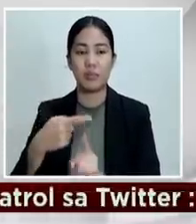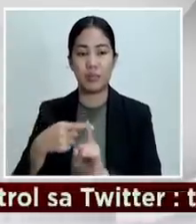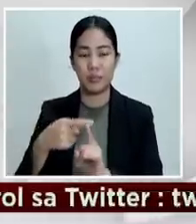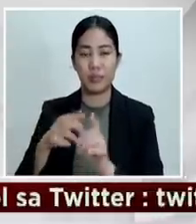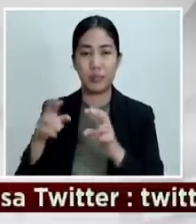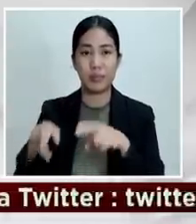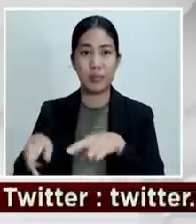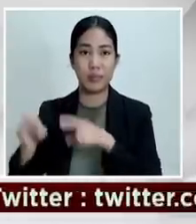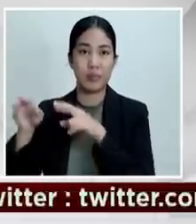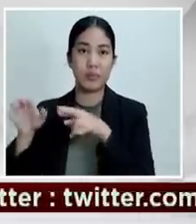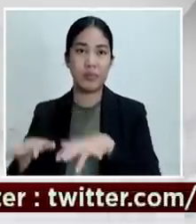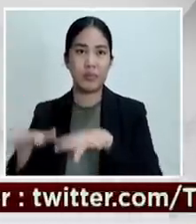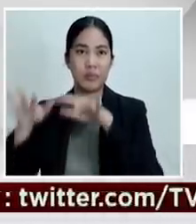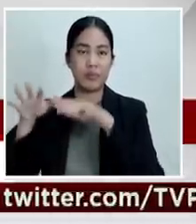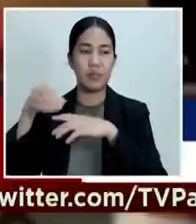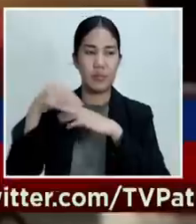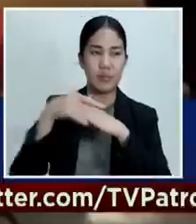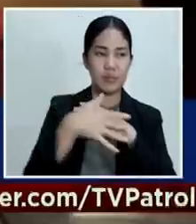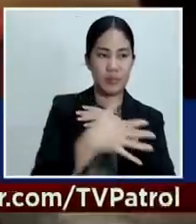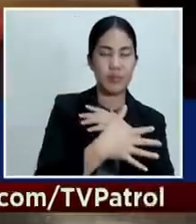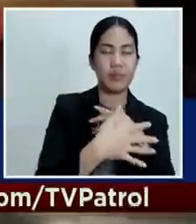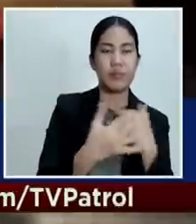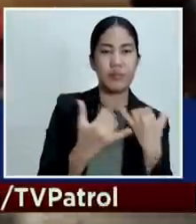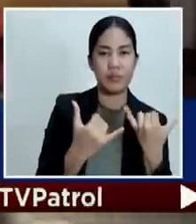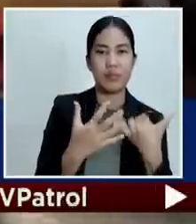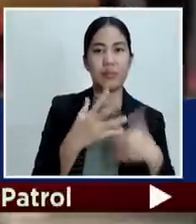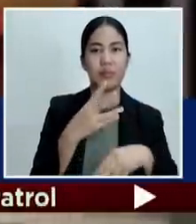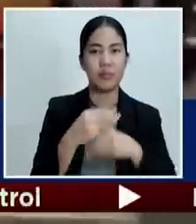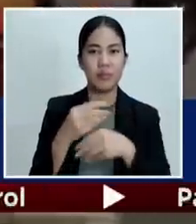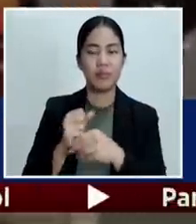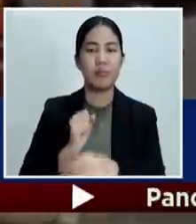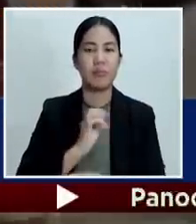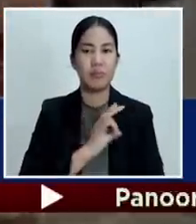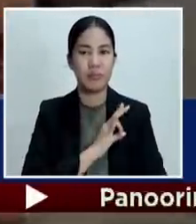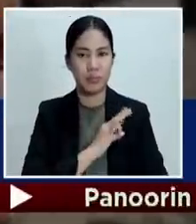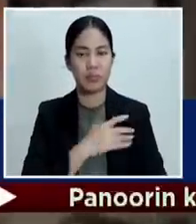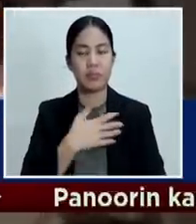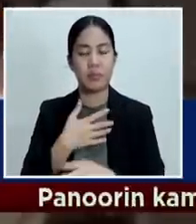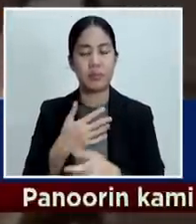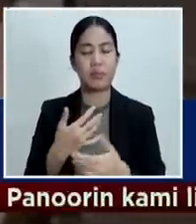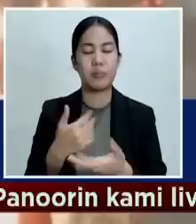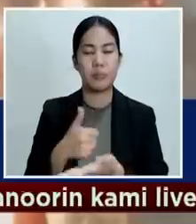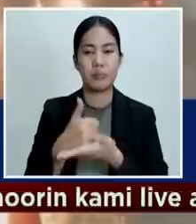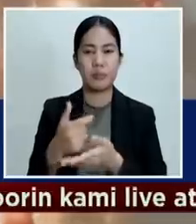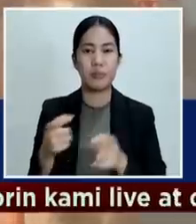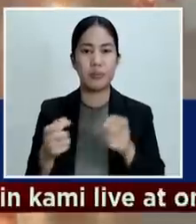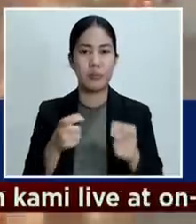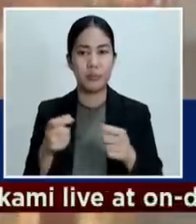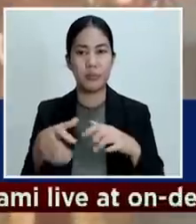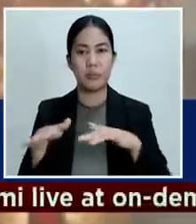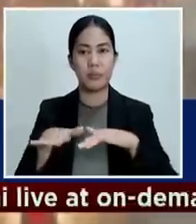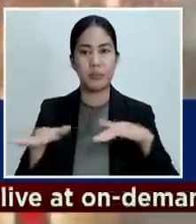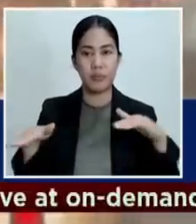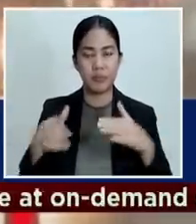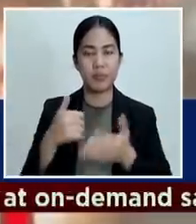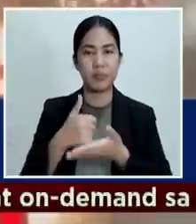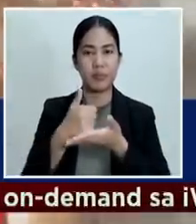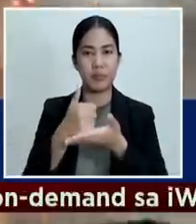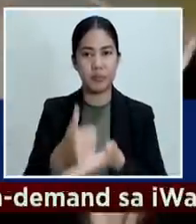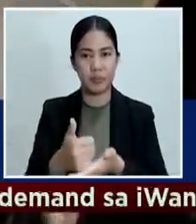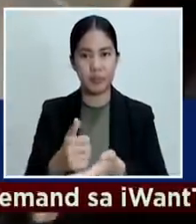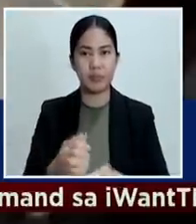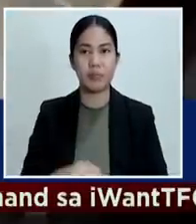River. Nagdagdag na ng tauhan ng NLEX para magmando sa traffic at kagad na matulungan ang mga nasisiraan